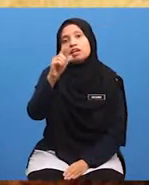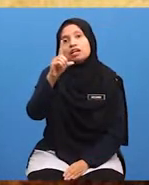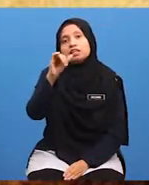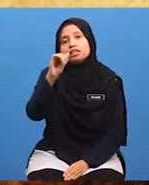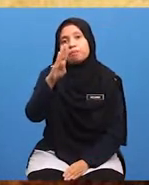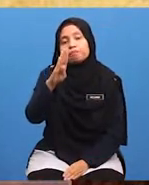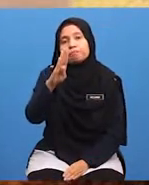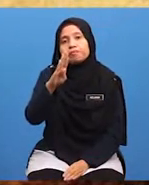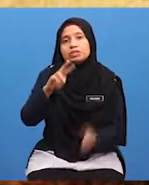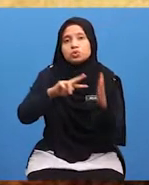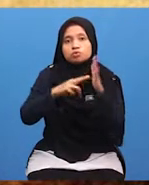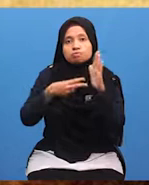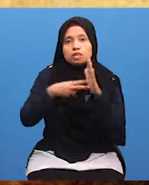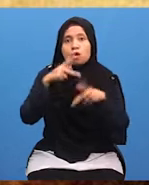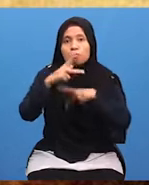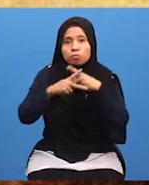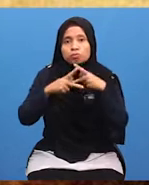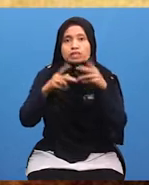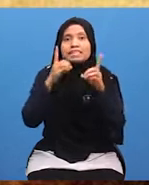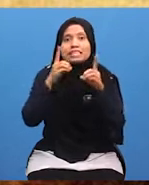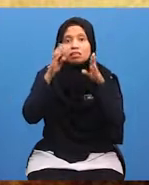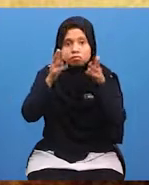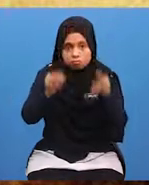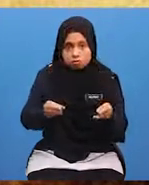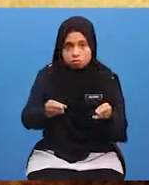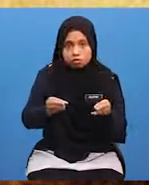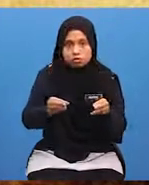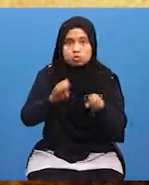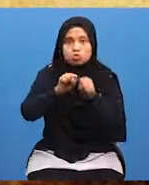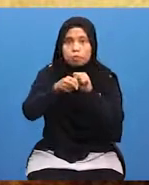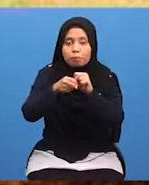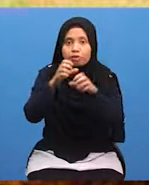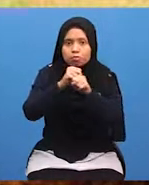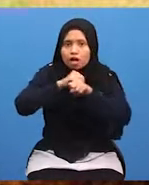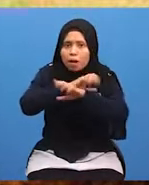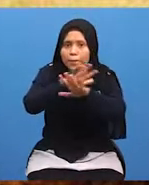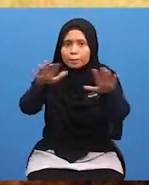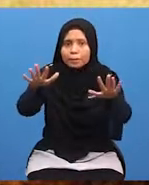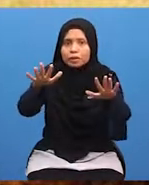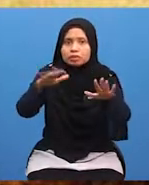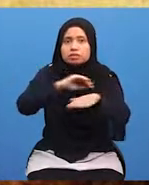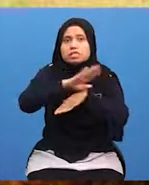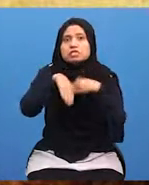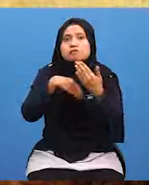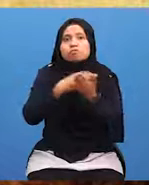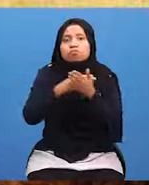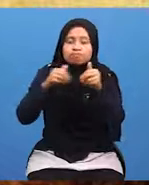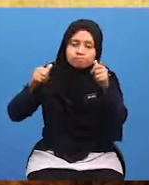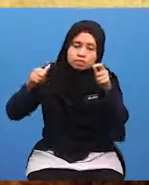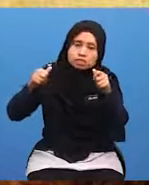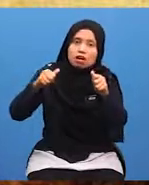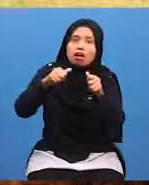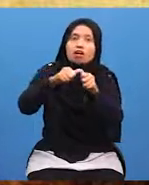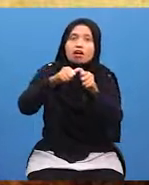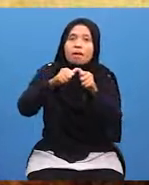Ta'dib diistilahkan sebagai proses mendidik manusia agar mampu memperkembangkan segala potensi ke arah